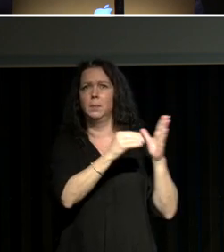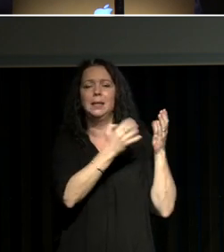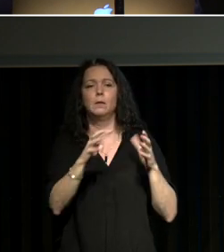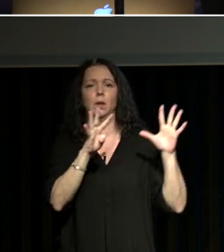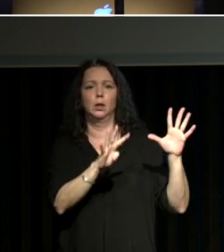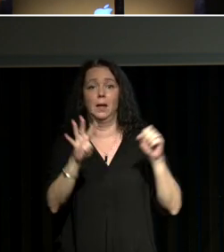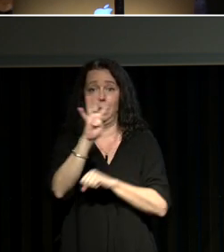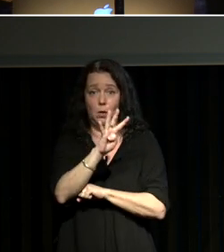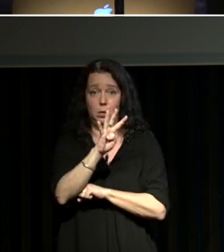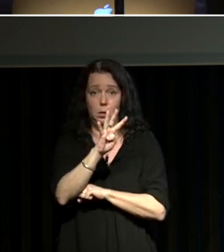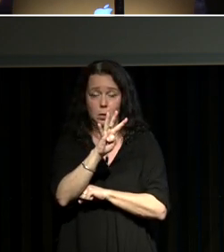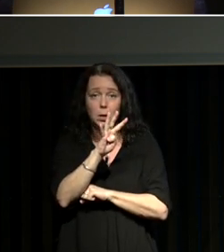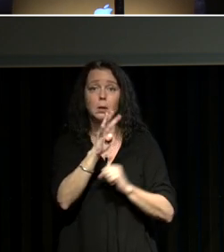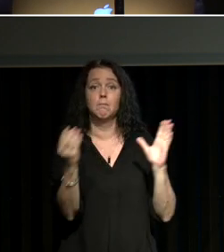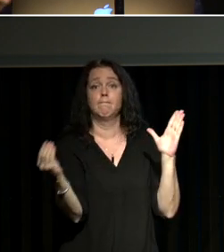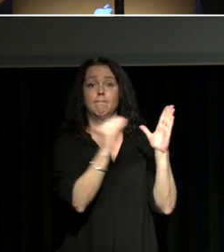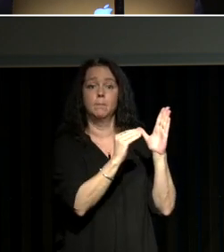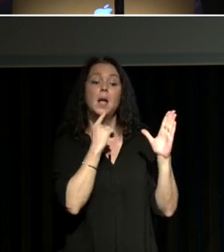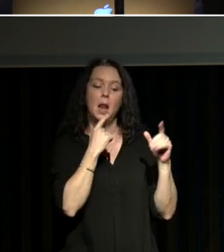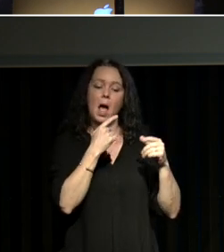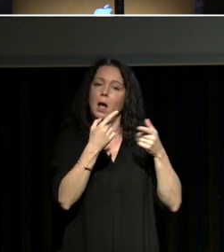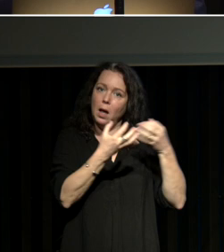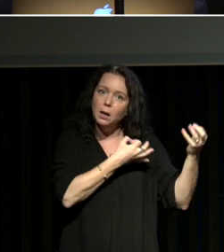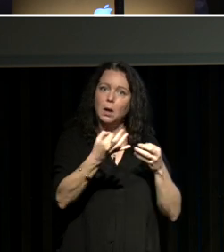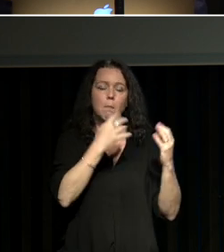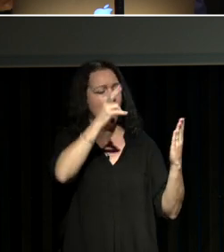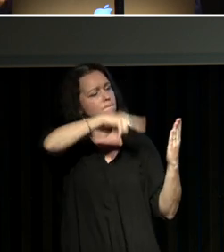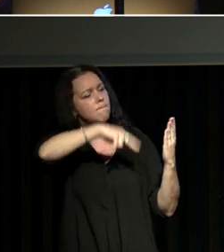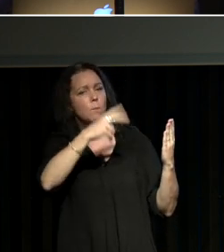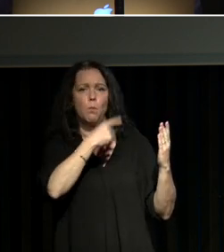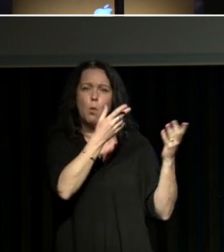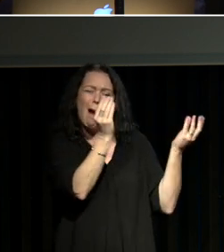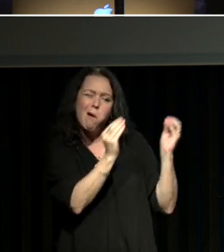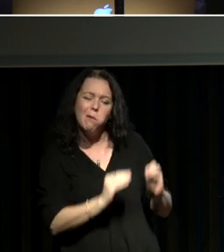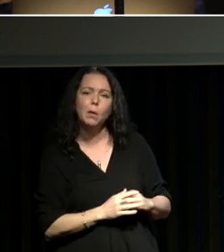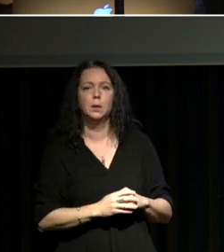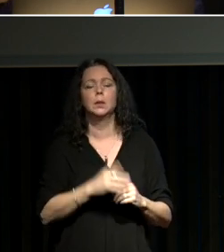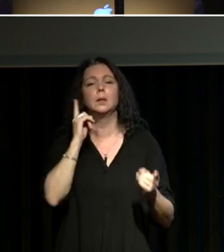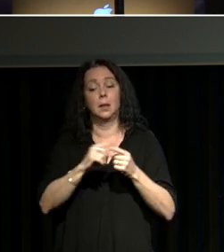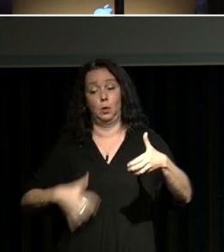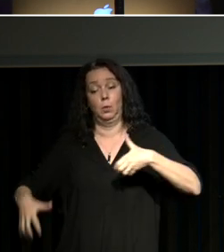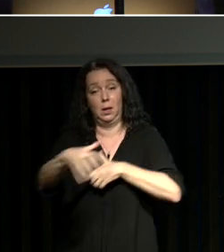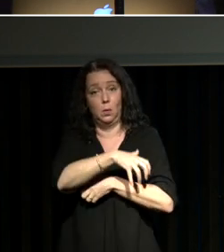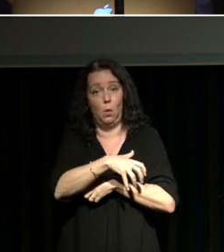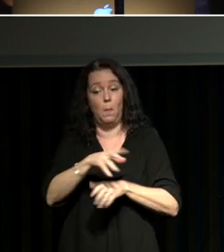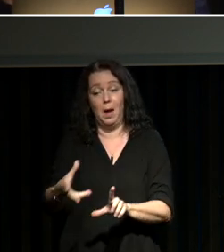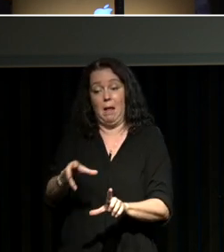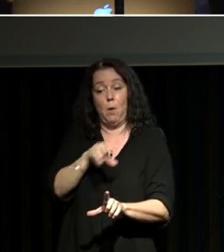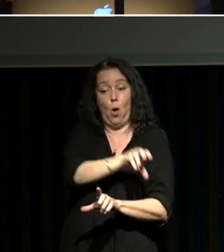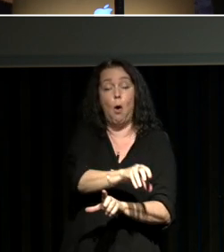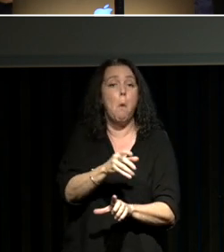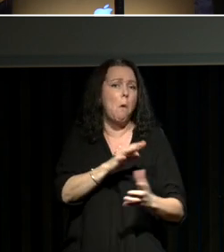sont remis au goût du jour régulièrement. En ce qui concerne le prélèvement, la transplantation d'organes, il y a eu peu